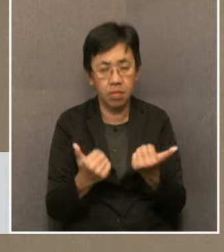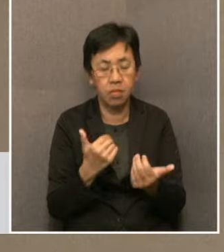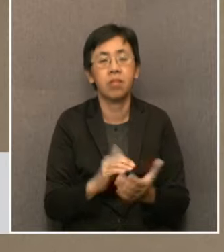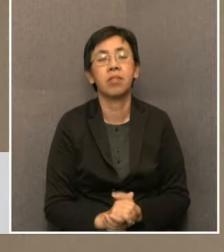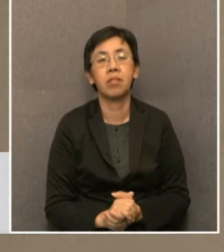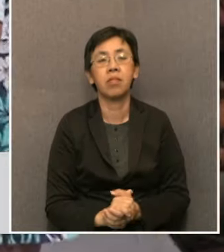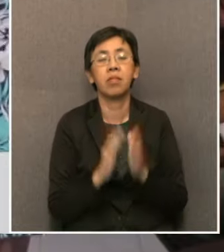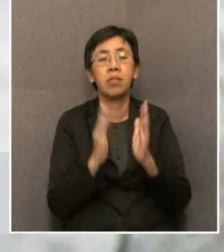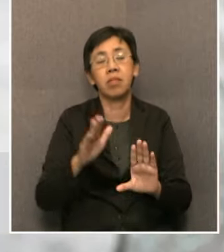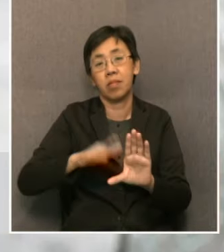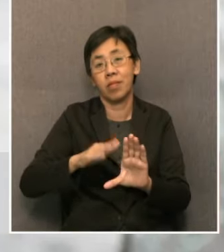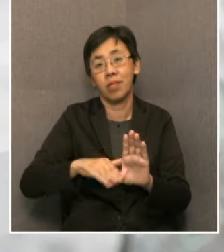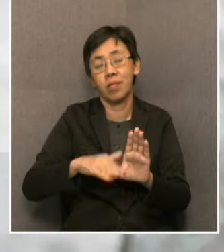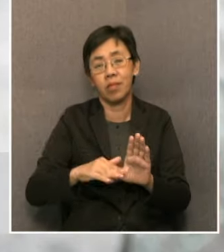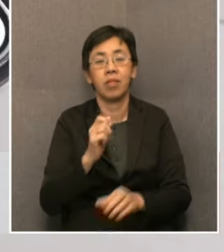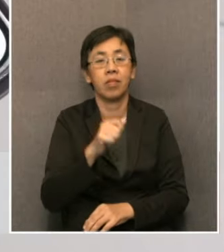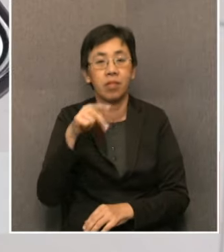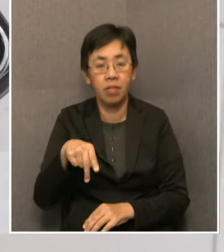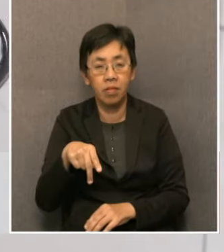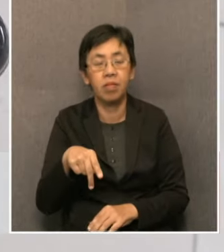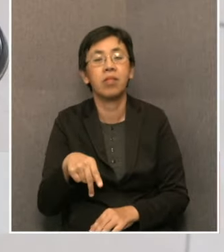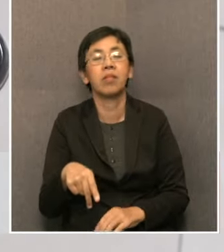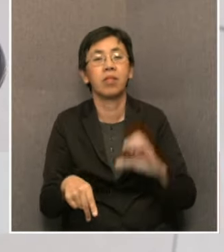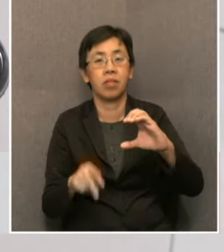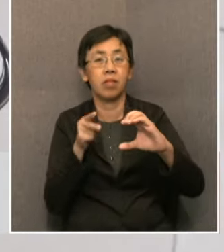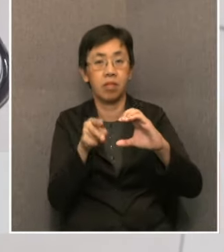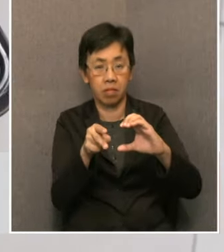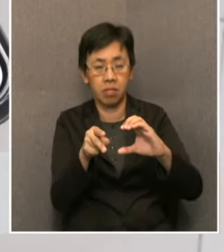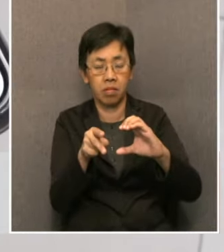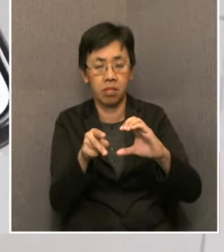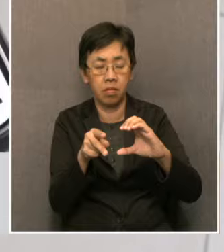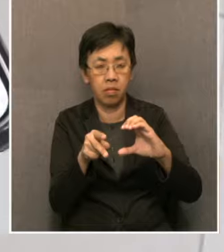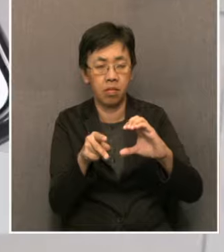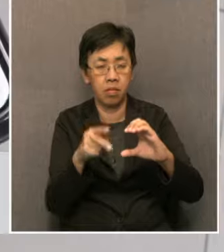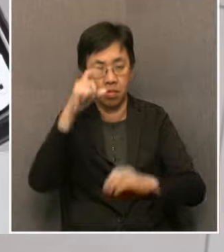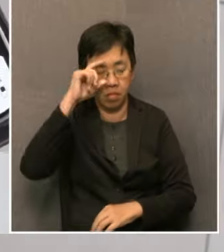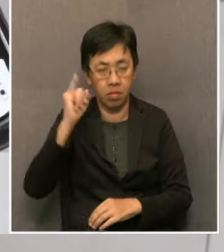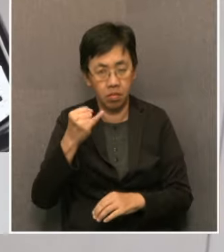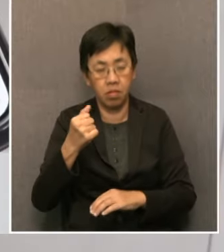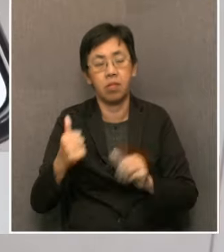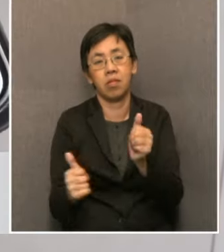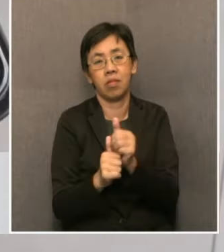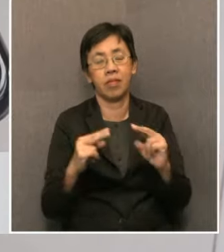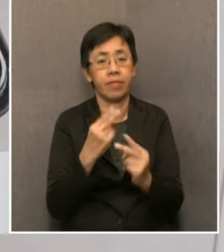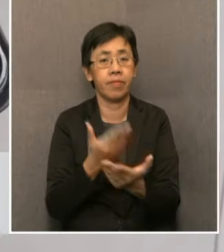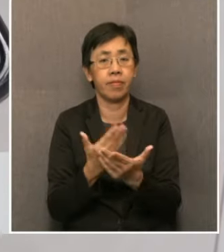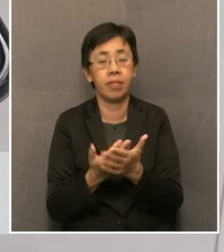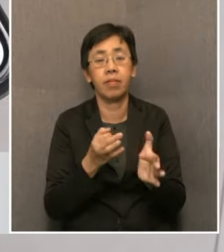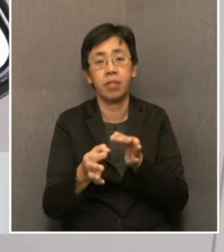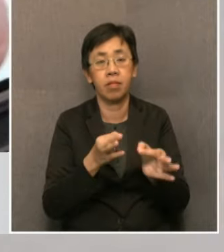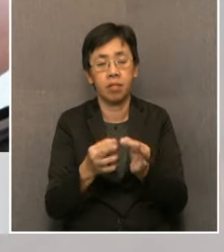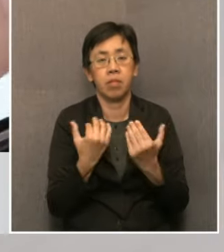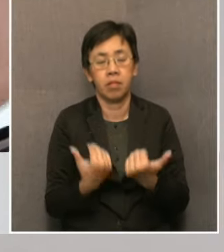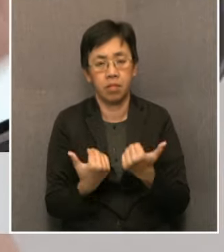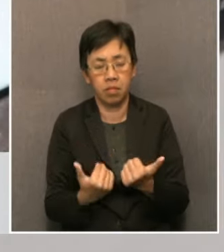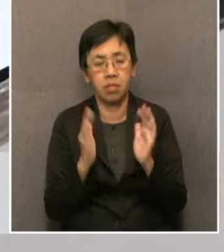2 สำหรบผู้ลงทะเบีนผ่านแพลิเคชันทางรัฐโดยคุจุรพัธอำวลวิวัรัฐมุตรีช่วยวาการกระสงกคลเปิดเผย ขณะ